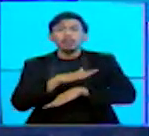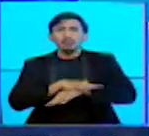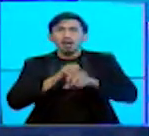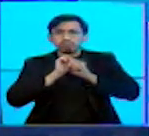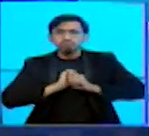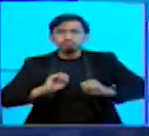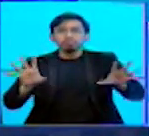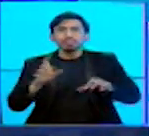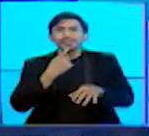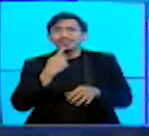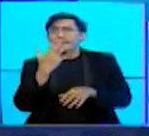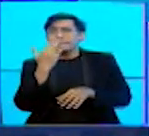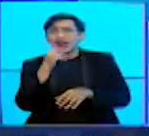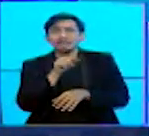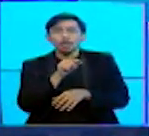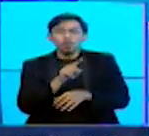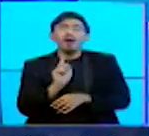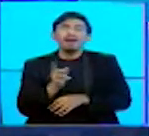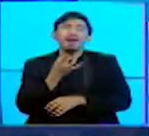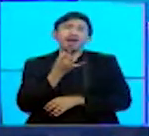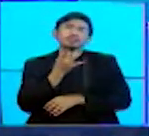beras tak layak tersebut dengan alasan tertentu.